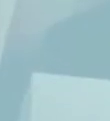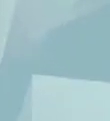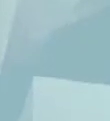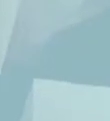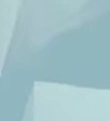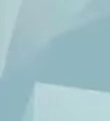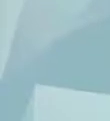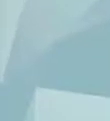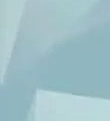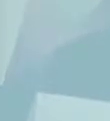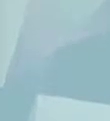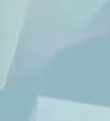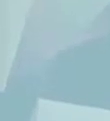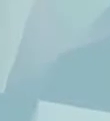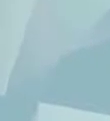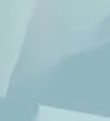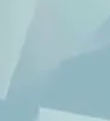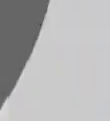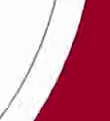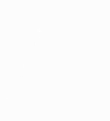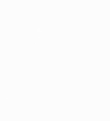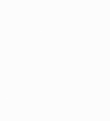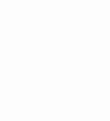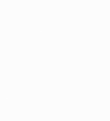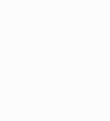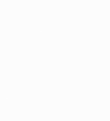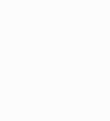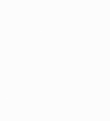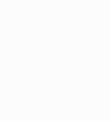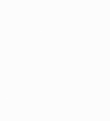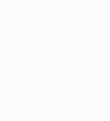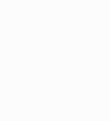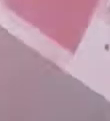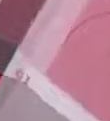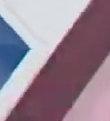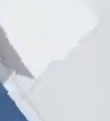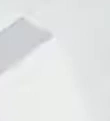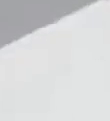Rabu 17 April 2019. Pemilih berdaulat, negara kuat.